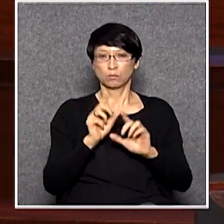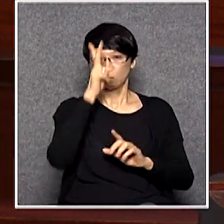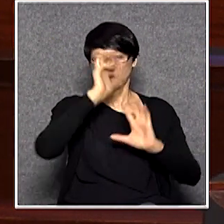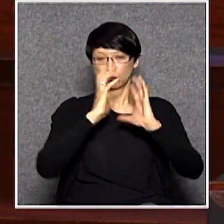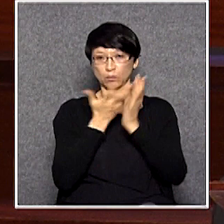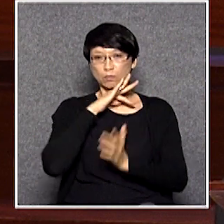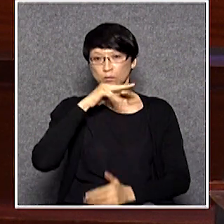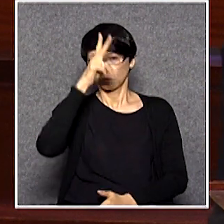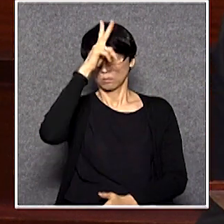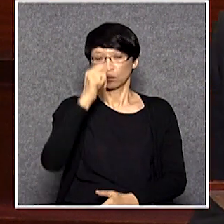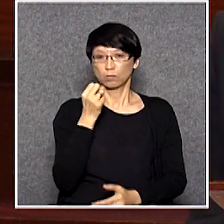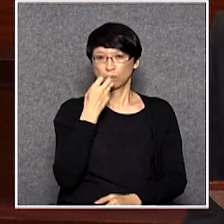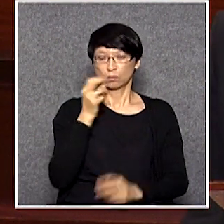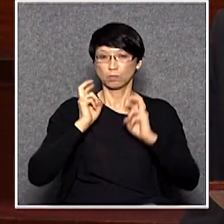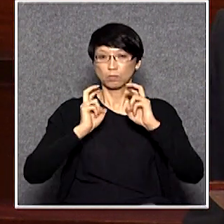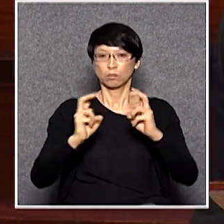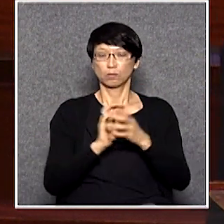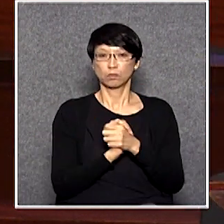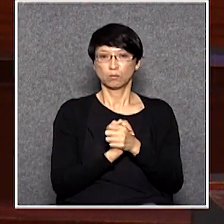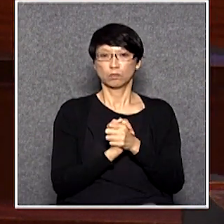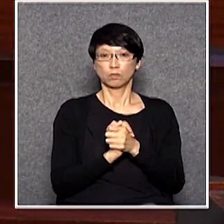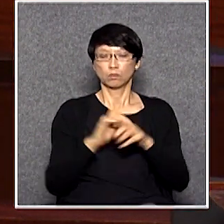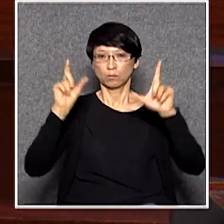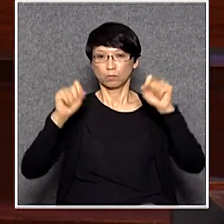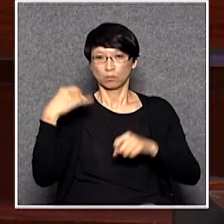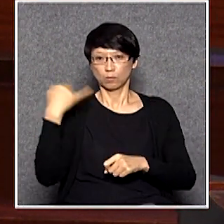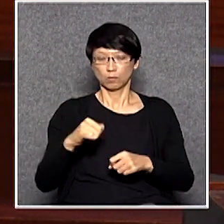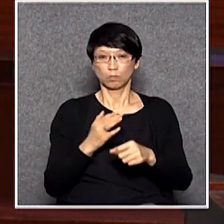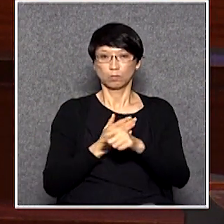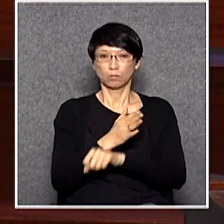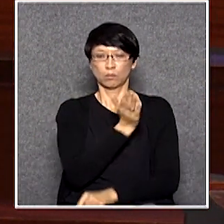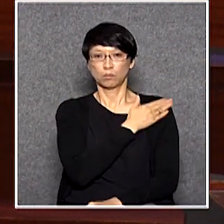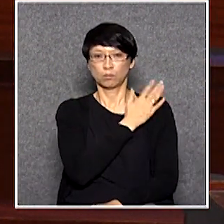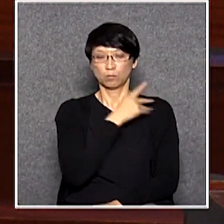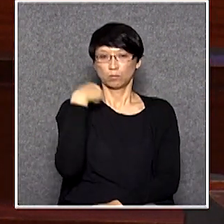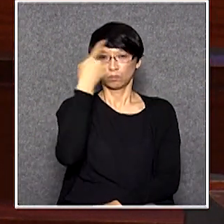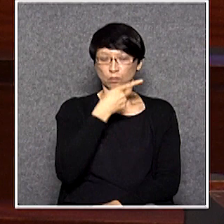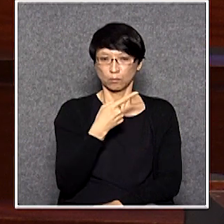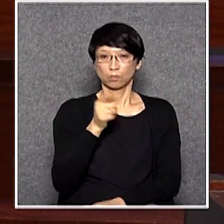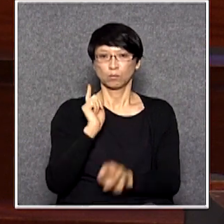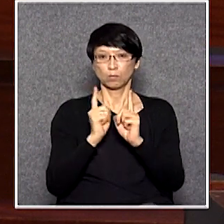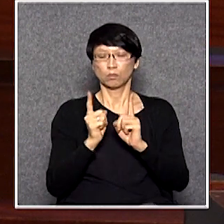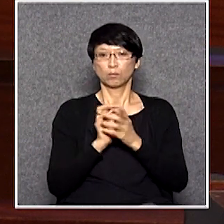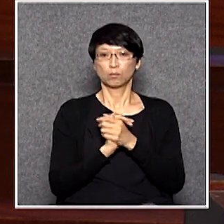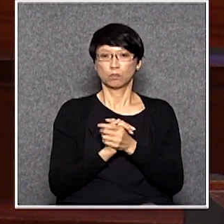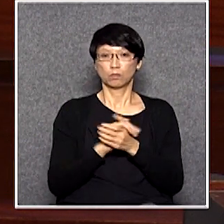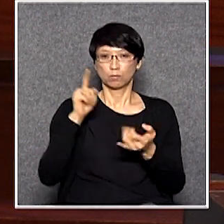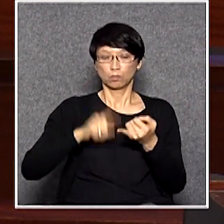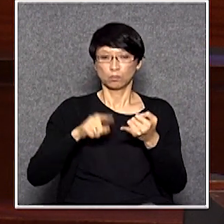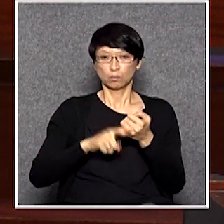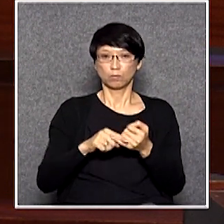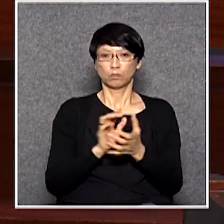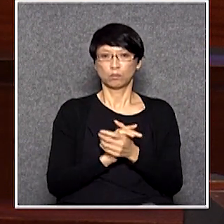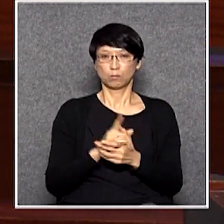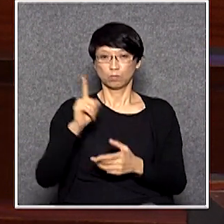若政府與港鐵雙方無法交代超支責任誰屬，以及無法落實一地兩檢，